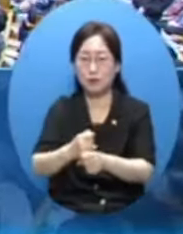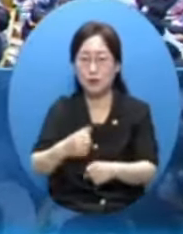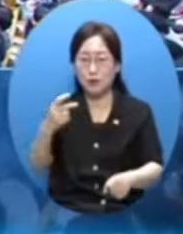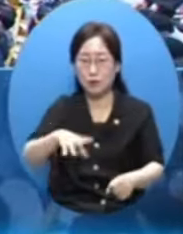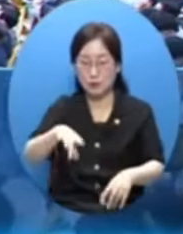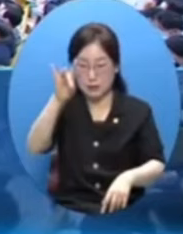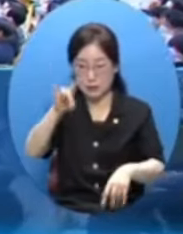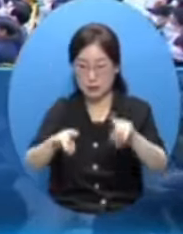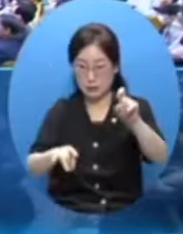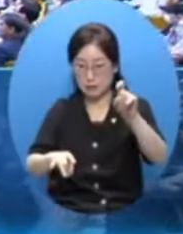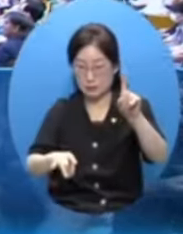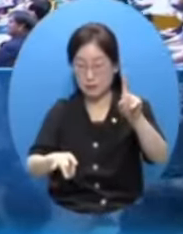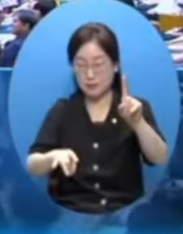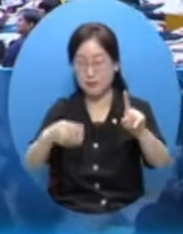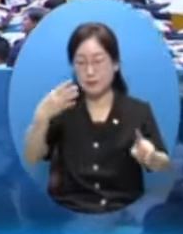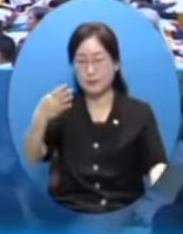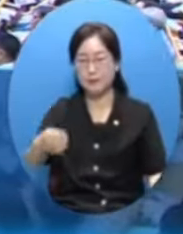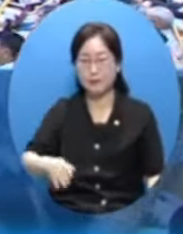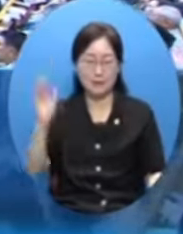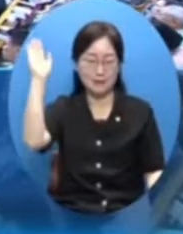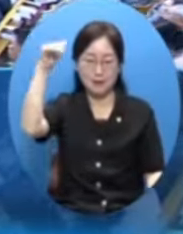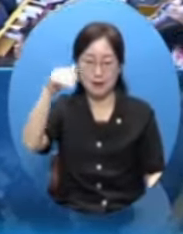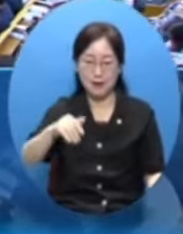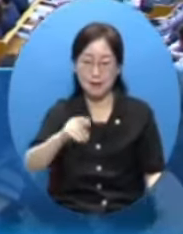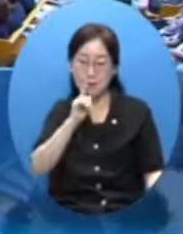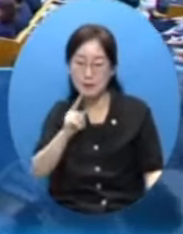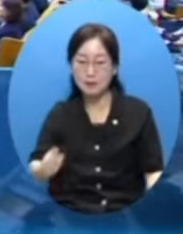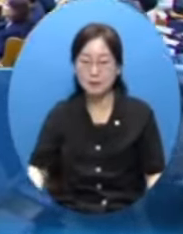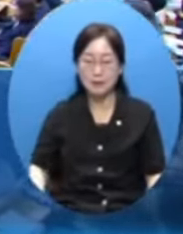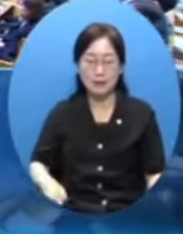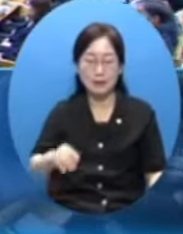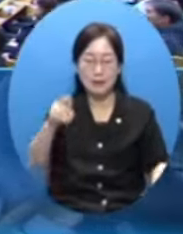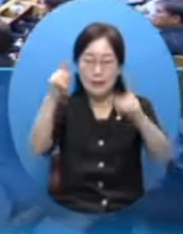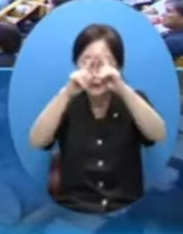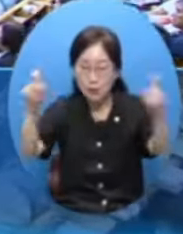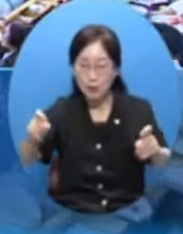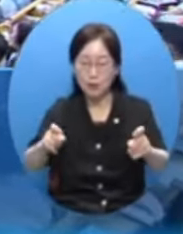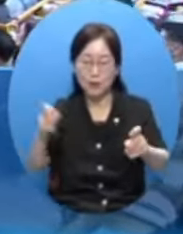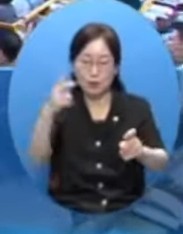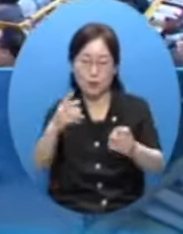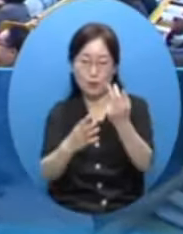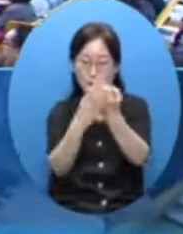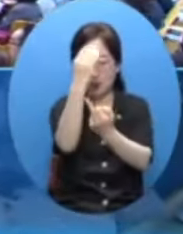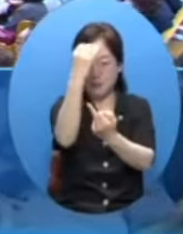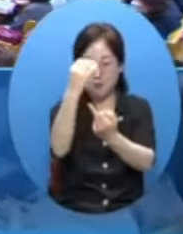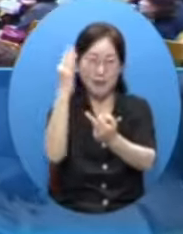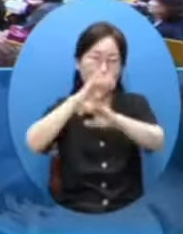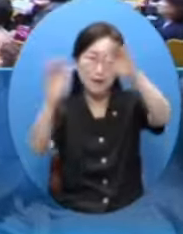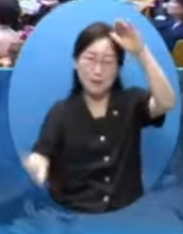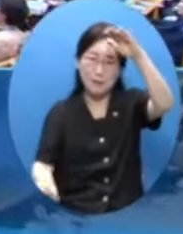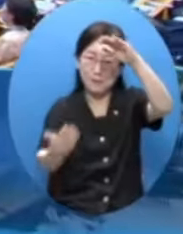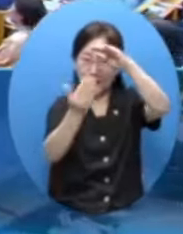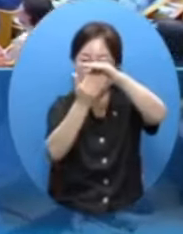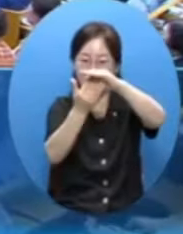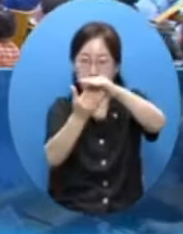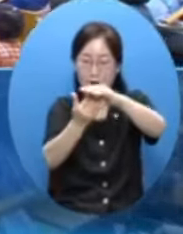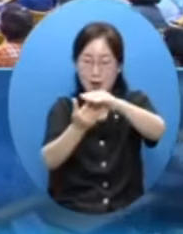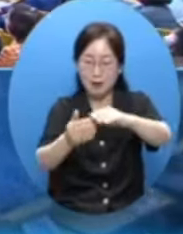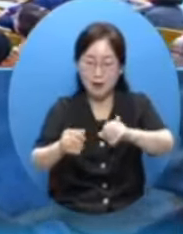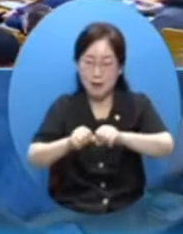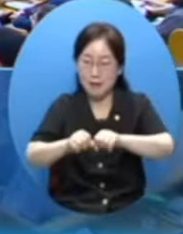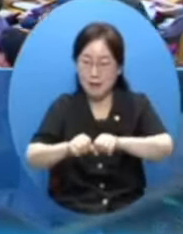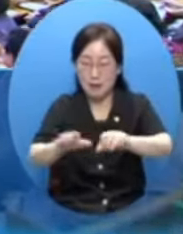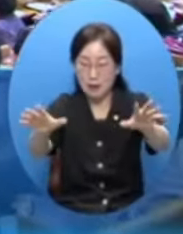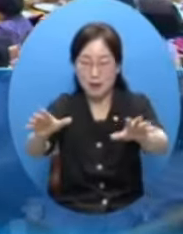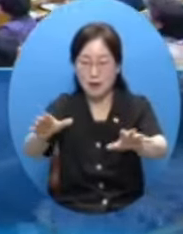말하되 자 성읍과 탑을 건설하여 그 탑 꼭대기를 하늘에 닿게 하여 우리 이름을 내고 온 지면에 흩어짐을 면하자